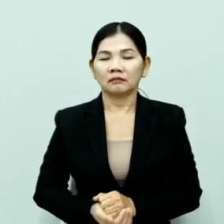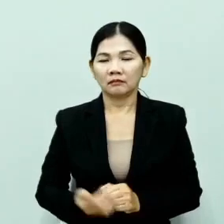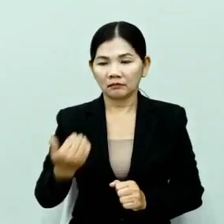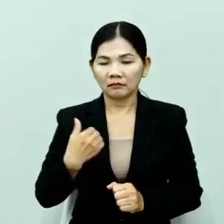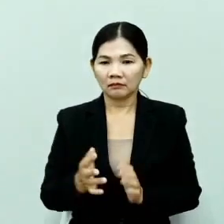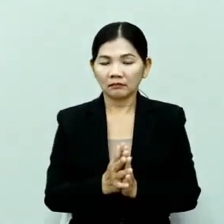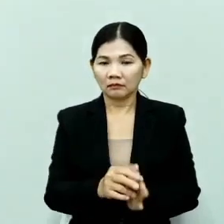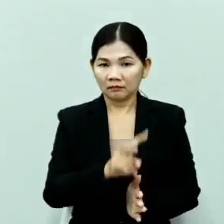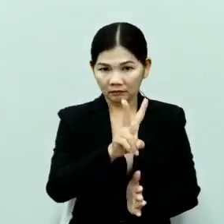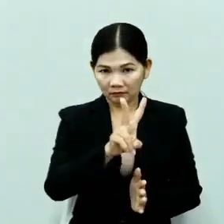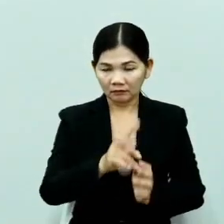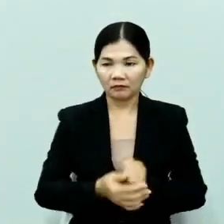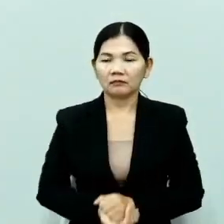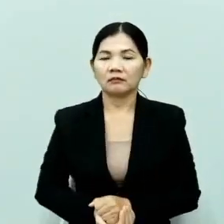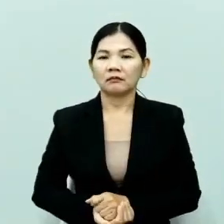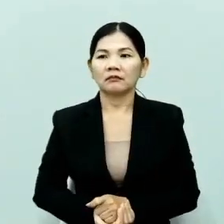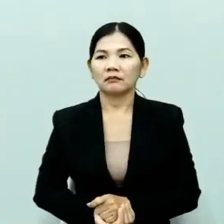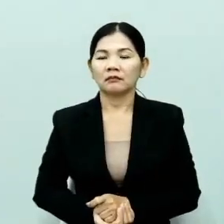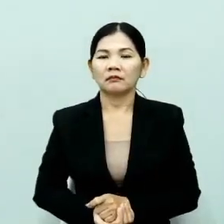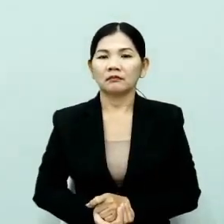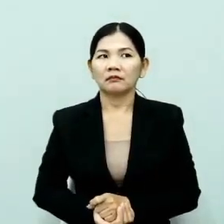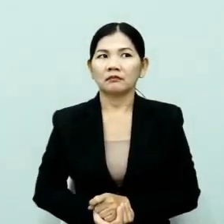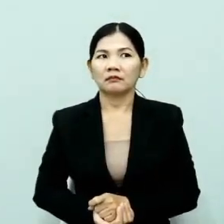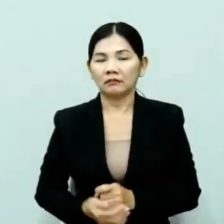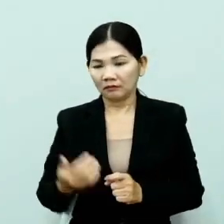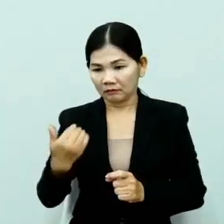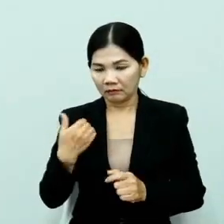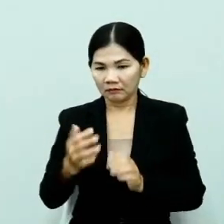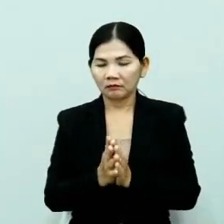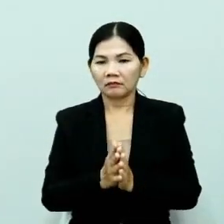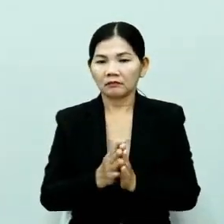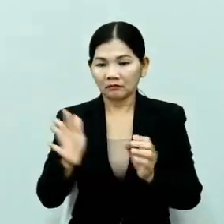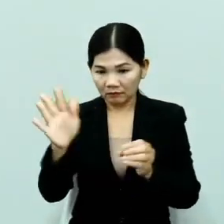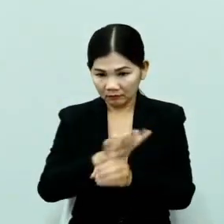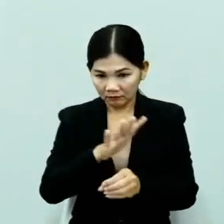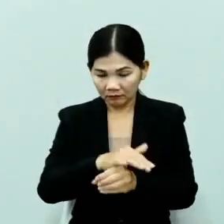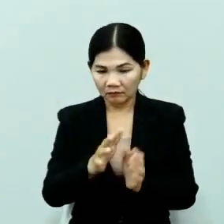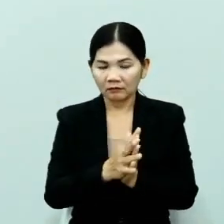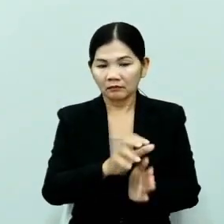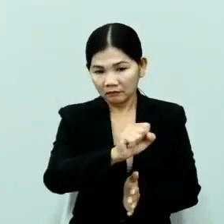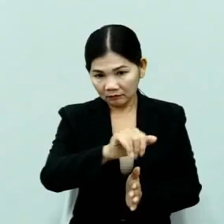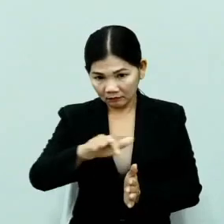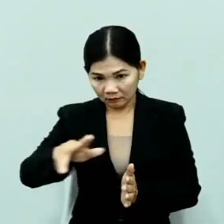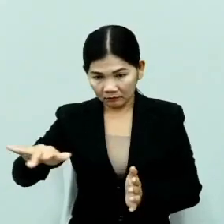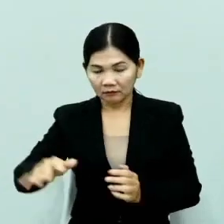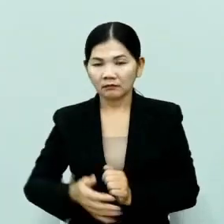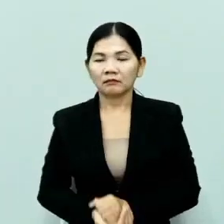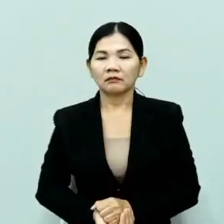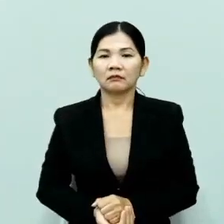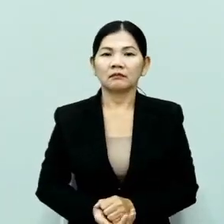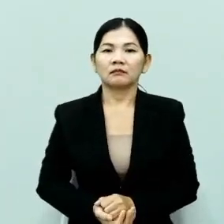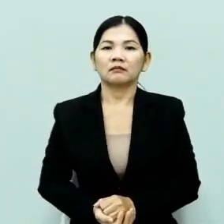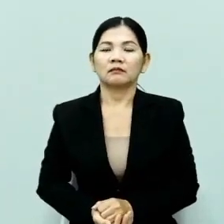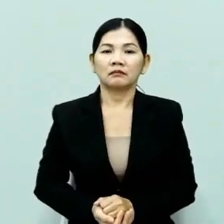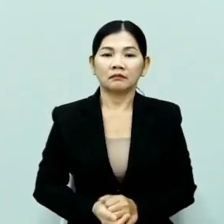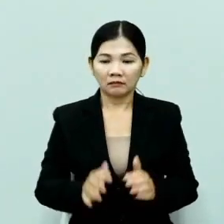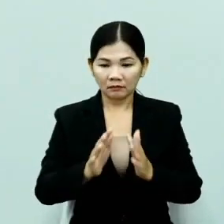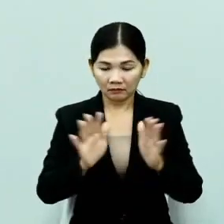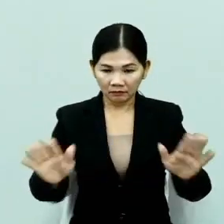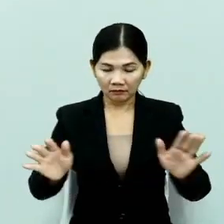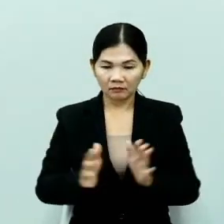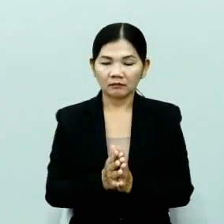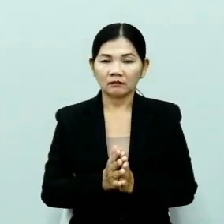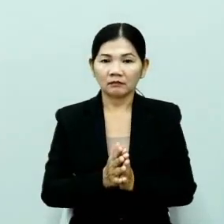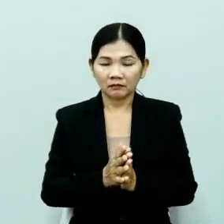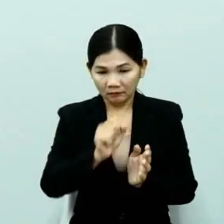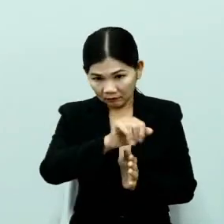ភាពចំនួន2ហើយគឺមានការបំពេញតួអក្សរទៀតហើយណាចាអញ្ចឹងអ្នកគ្រូនឹងនាំកូនកូនទៅបំ